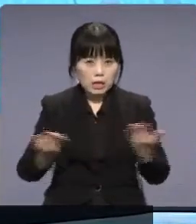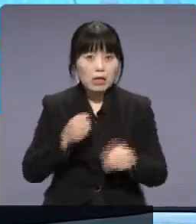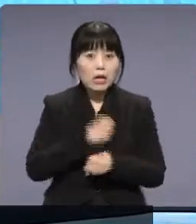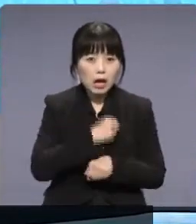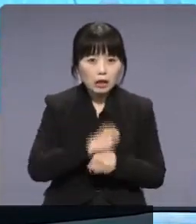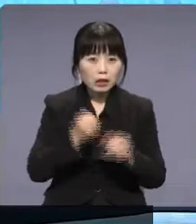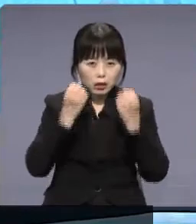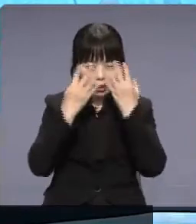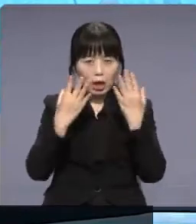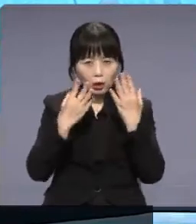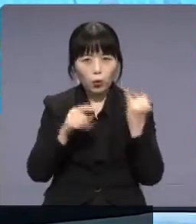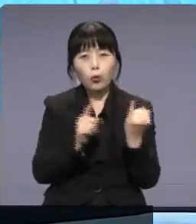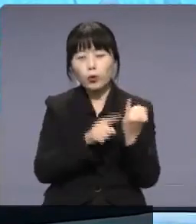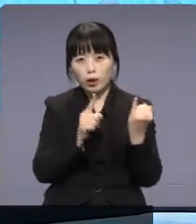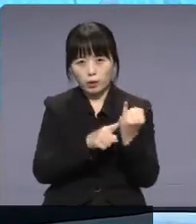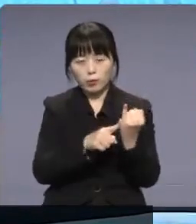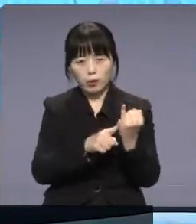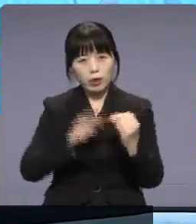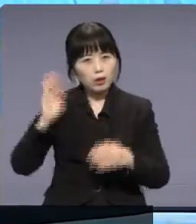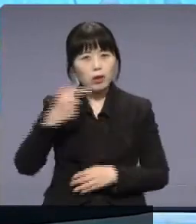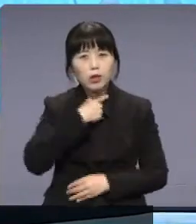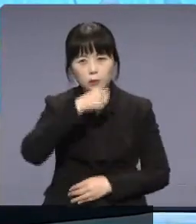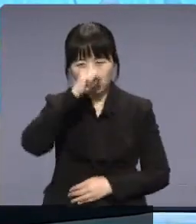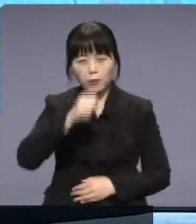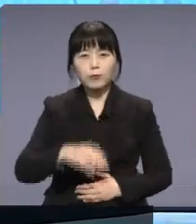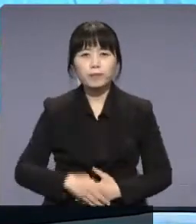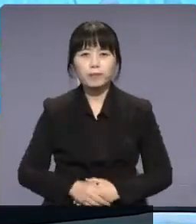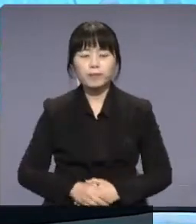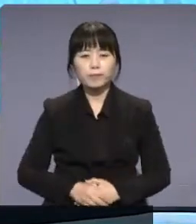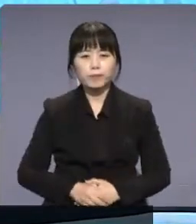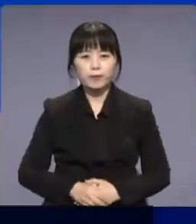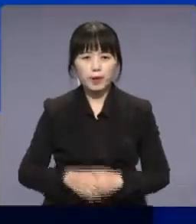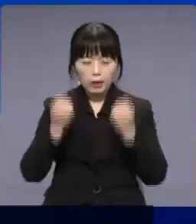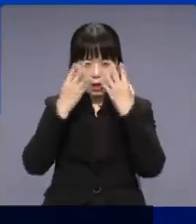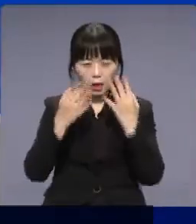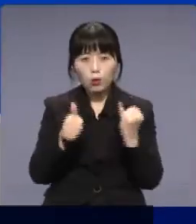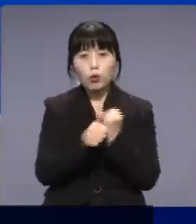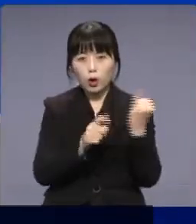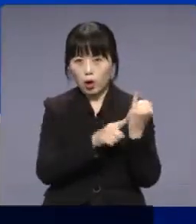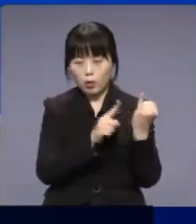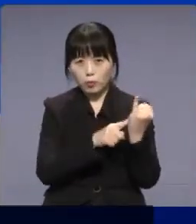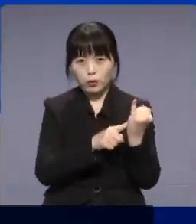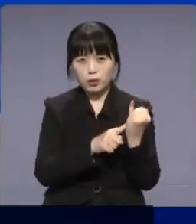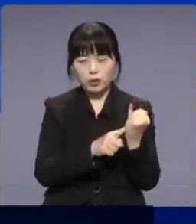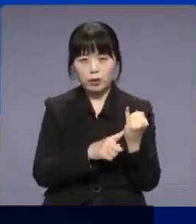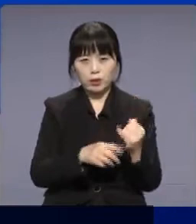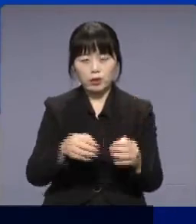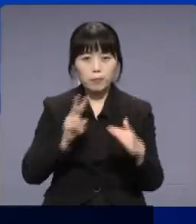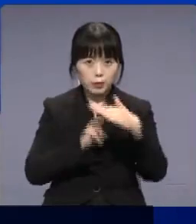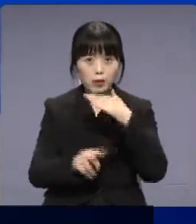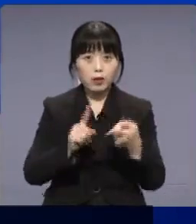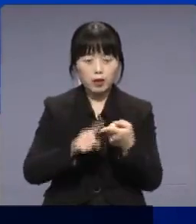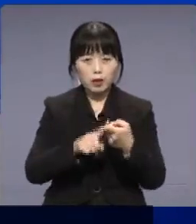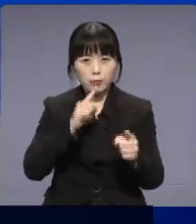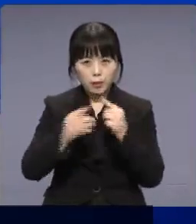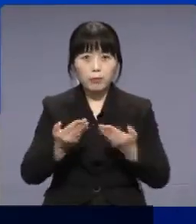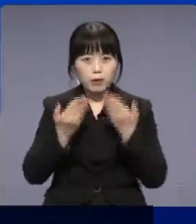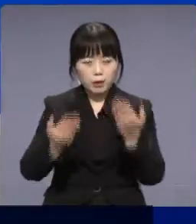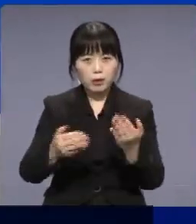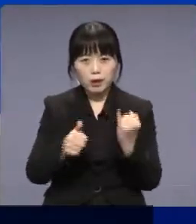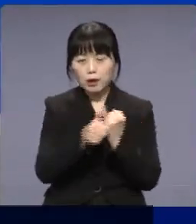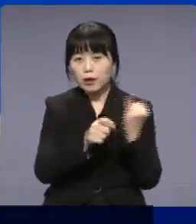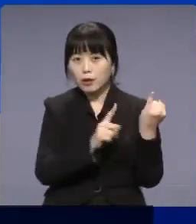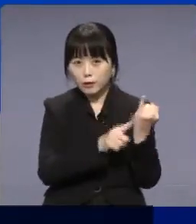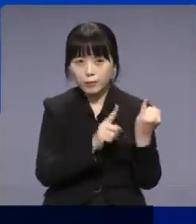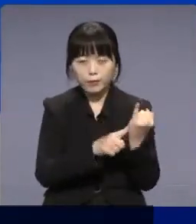새로운 영부인상도 한번 보여주면 어떨까 이래 봅니다. 네, 새로운 영부인상에 대한 얘기까지 해주셨습니다. 어떻게 보면 이제 배우자인 김건희